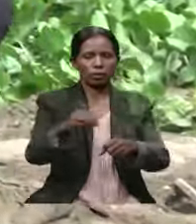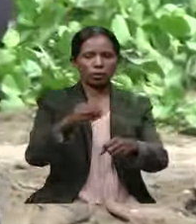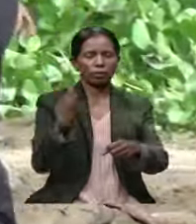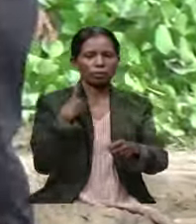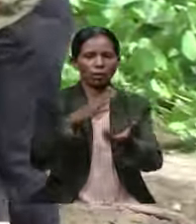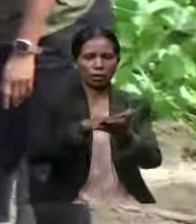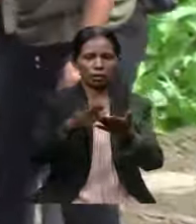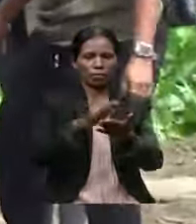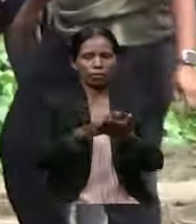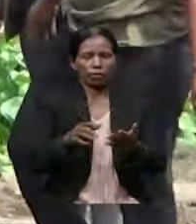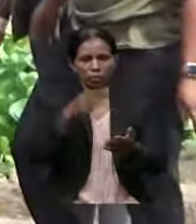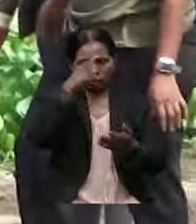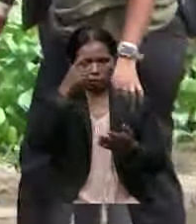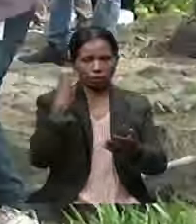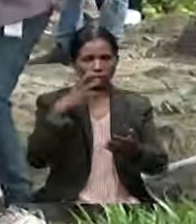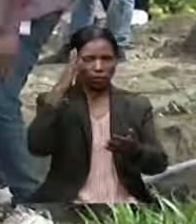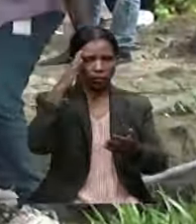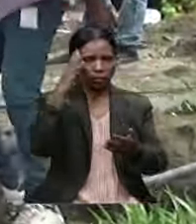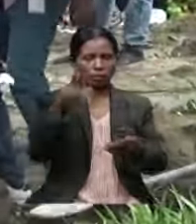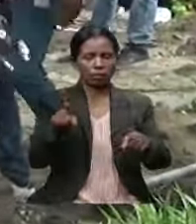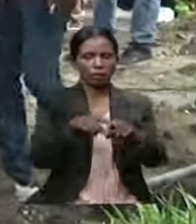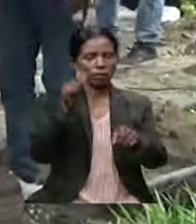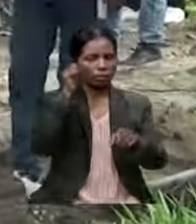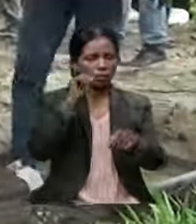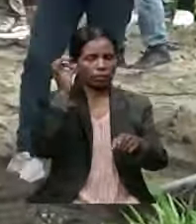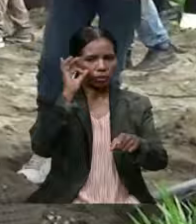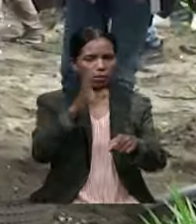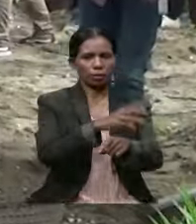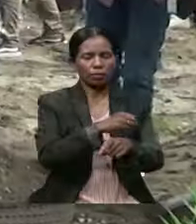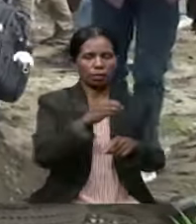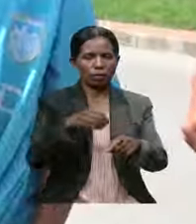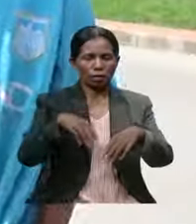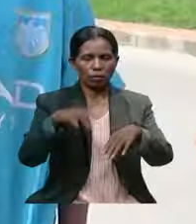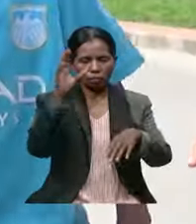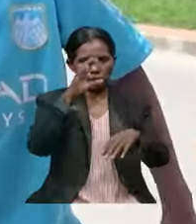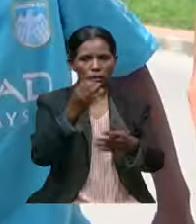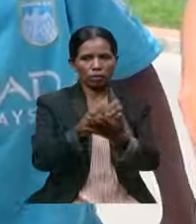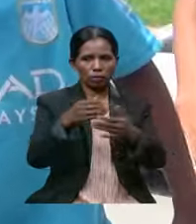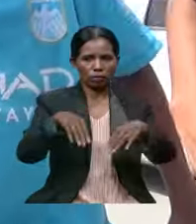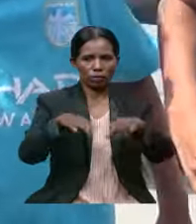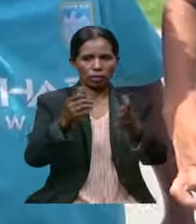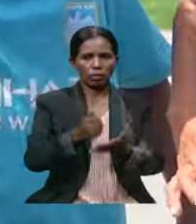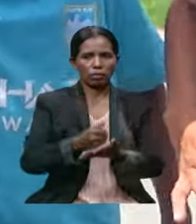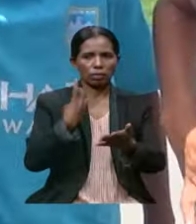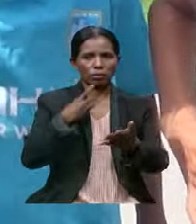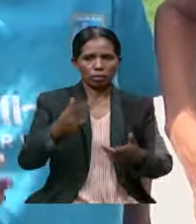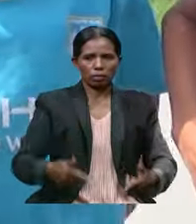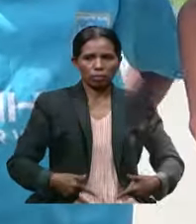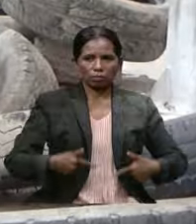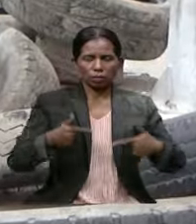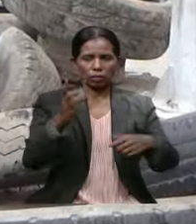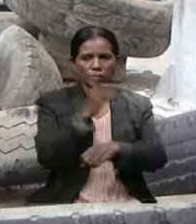hamos. Tambah ami hatene ami nurar feto faluk ida nebe ami hakar sai mai hodi buka osang yang deh hodi sustenta ami yang murus lor loron